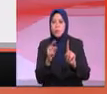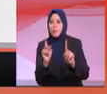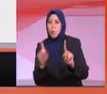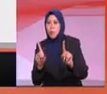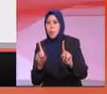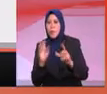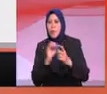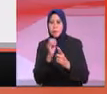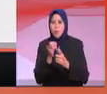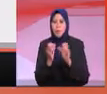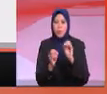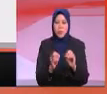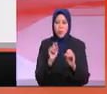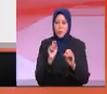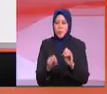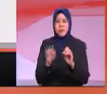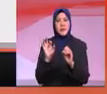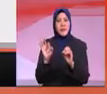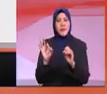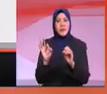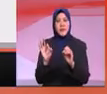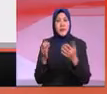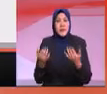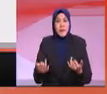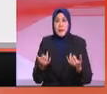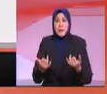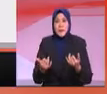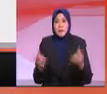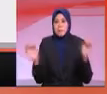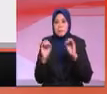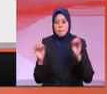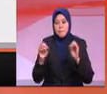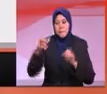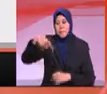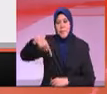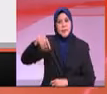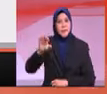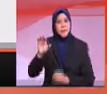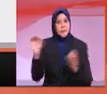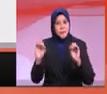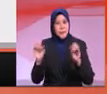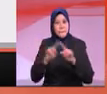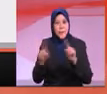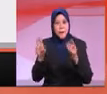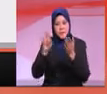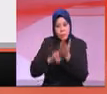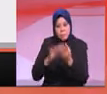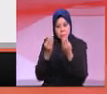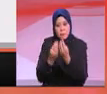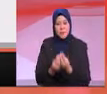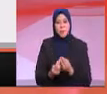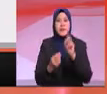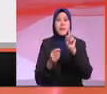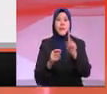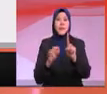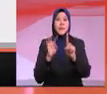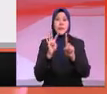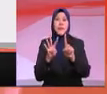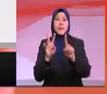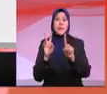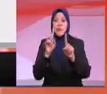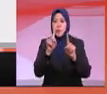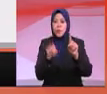1.1 dengan 0.9. Hari ini kita tak ada sidang akhbar, tapi kes yang catat hari ini adalah 1,041